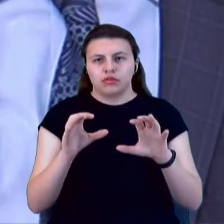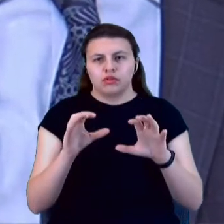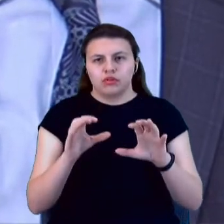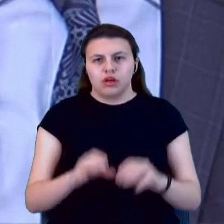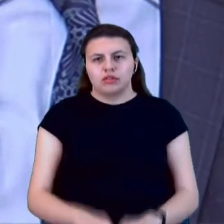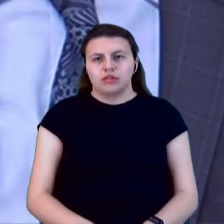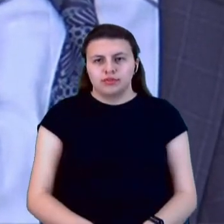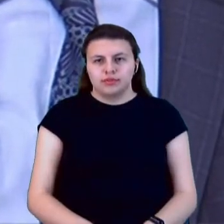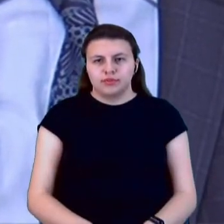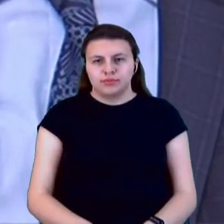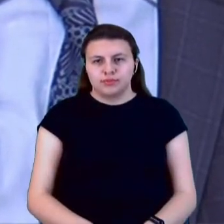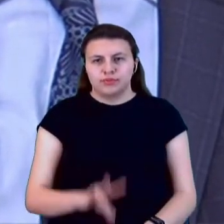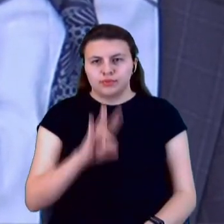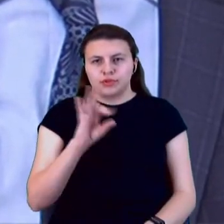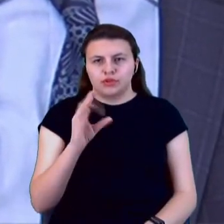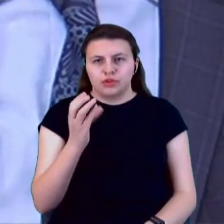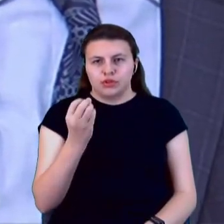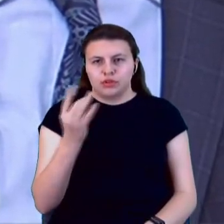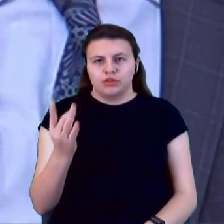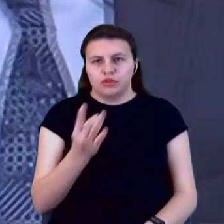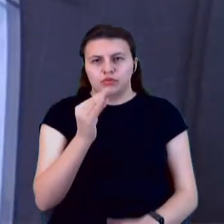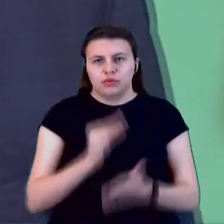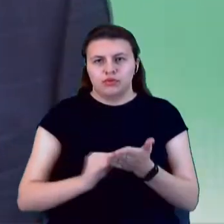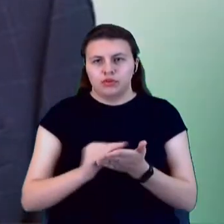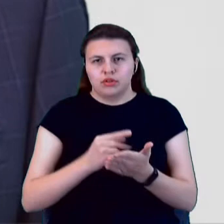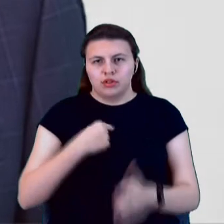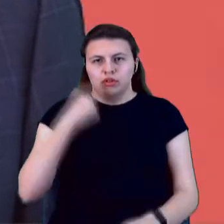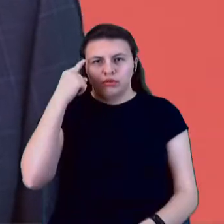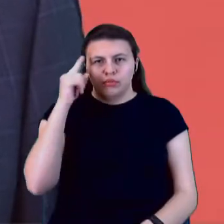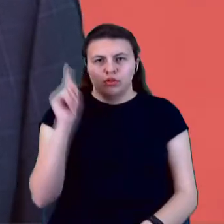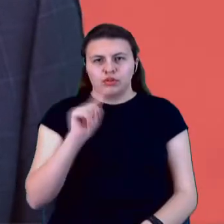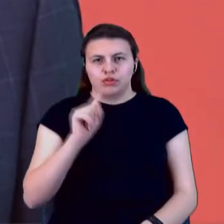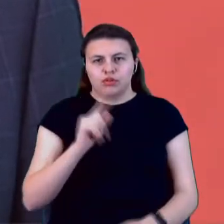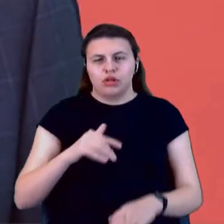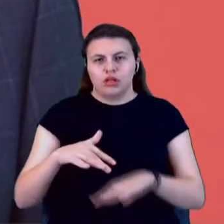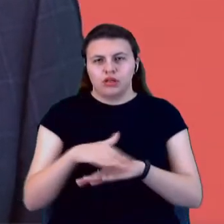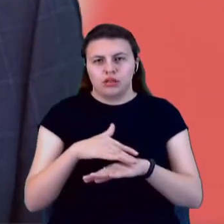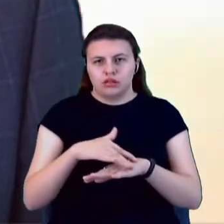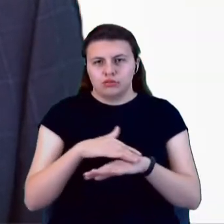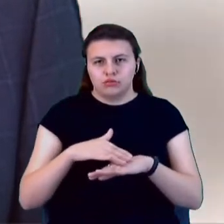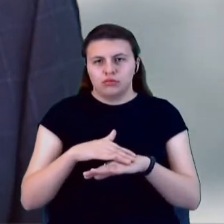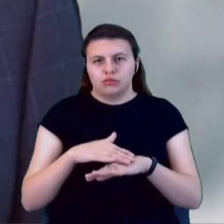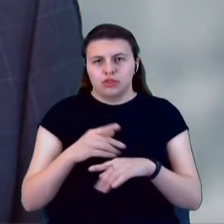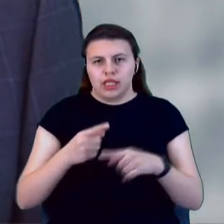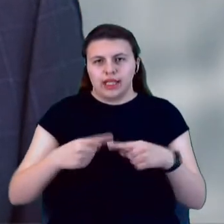я еще раз повторюсь, что я думаю, что городская громада, территориальная громада